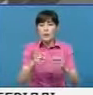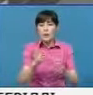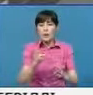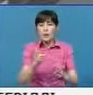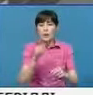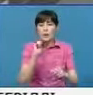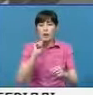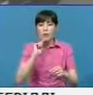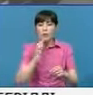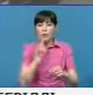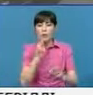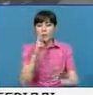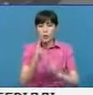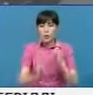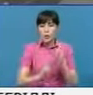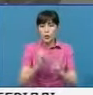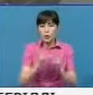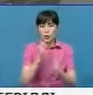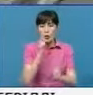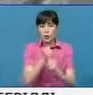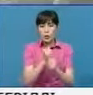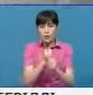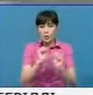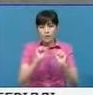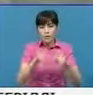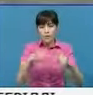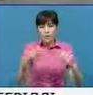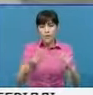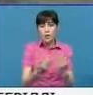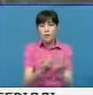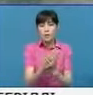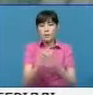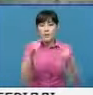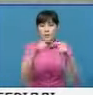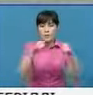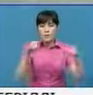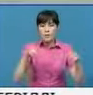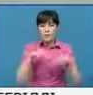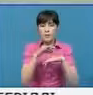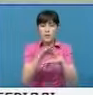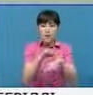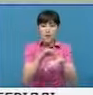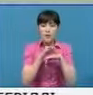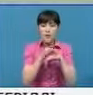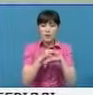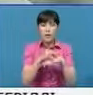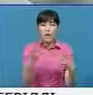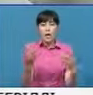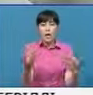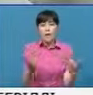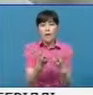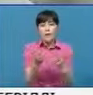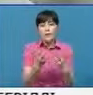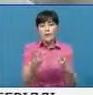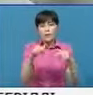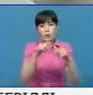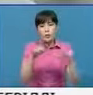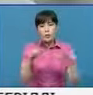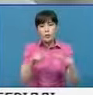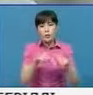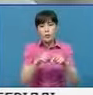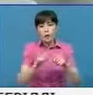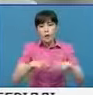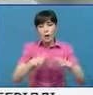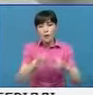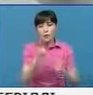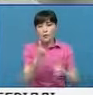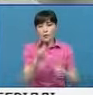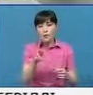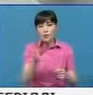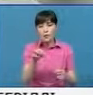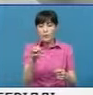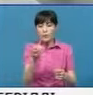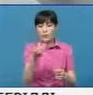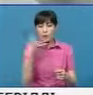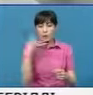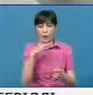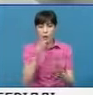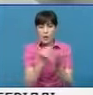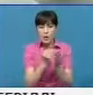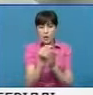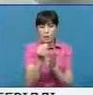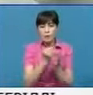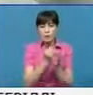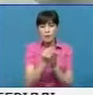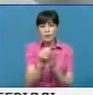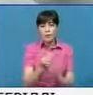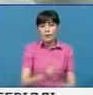жасауға мүмкіндік бар. Сол ішінде жаңа үлгіде жабдықтармен жабдықталған. Қажетті құралдармен қамтуға 1 миллиард теңгеден астам қаражат